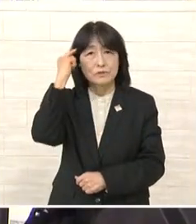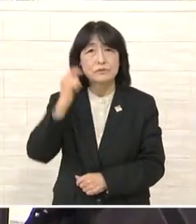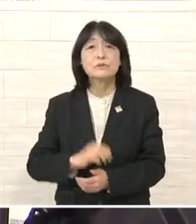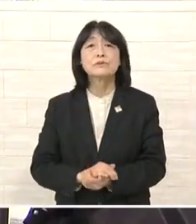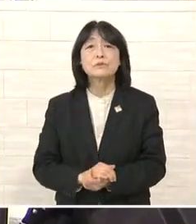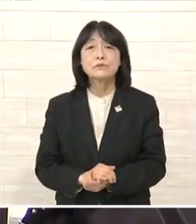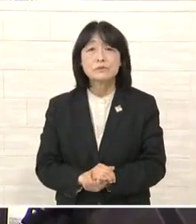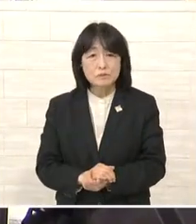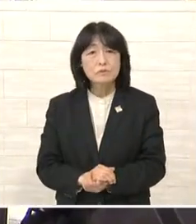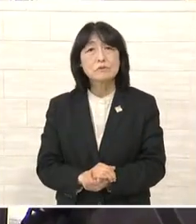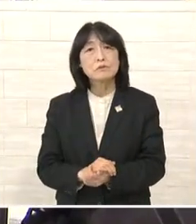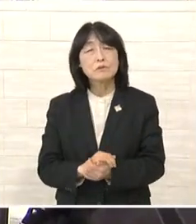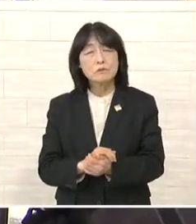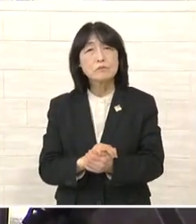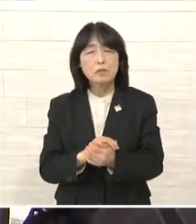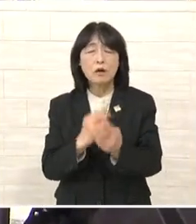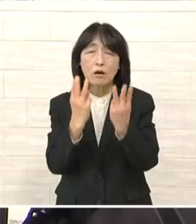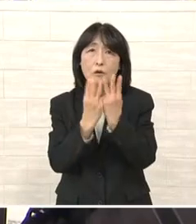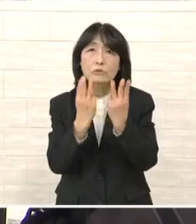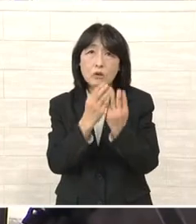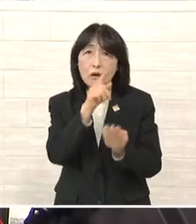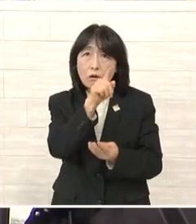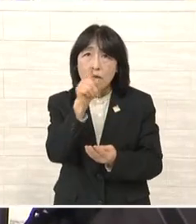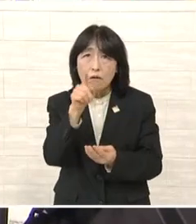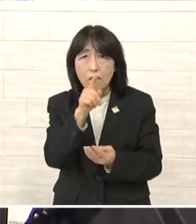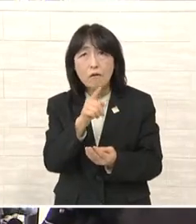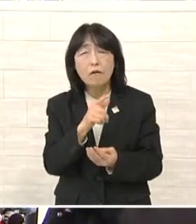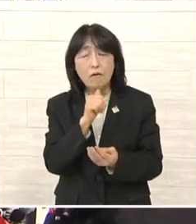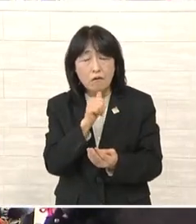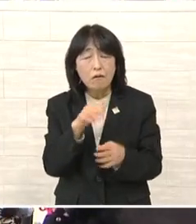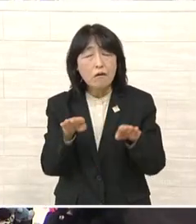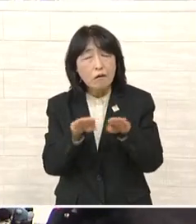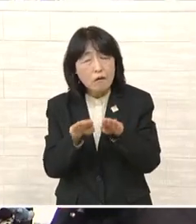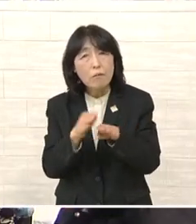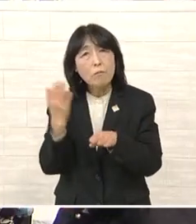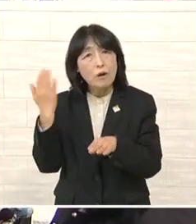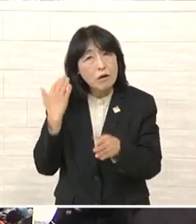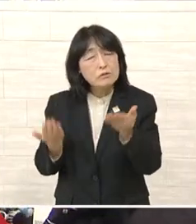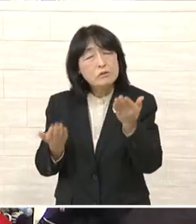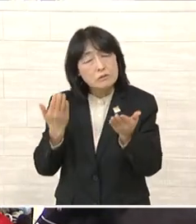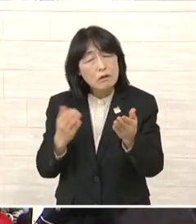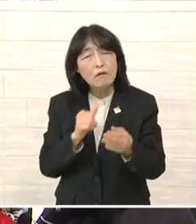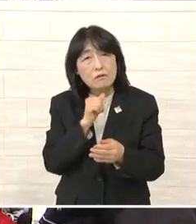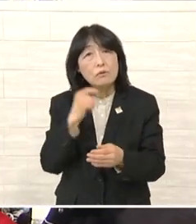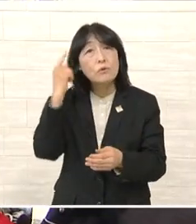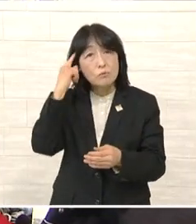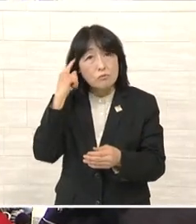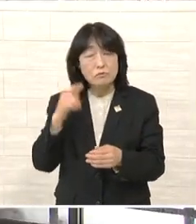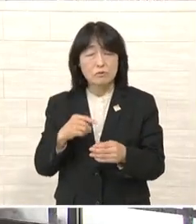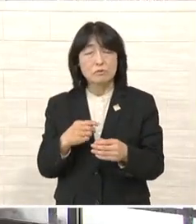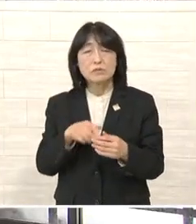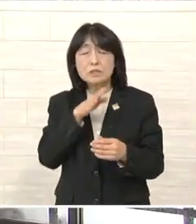減った感じはしますわ。一時期より以前よりは混み具合は多くなりましたわ。